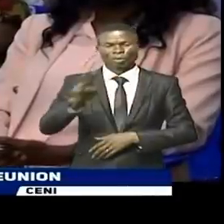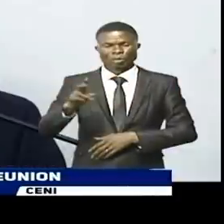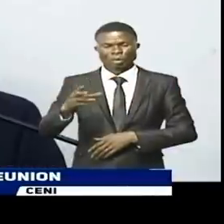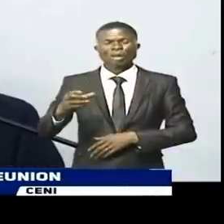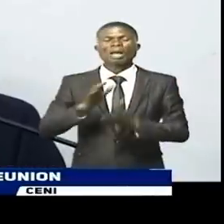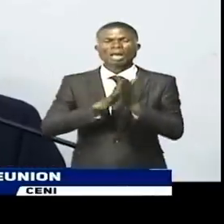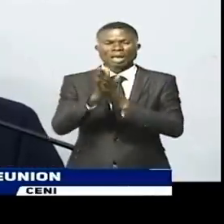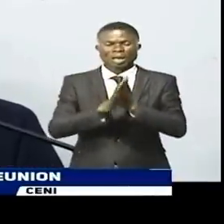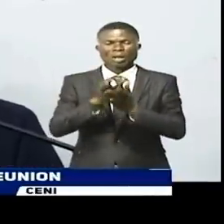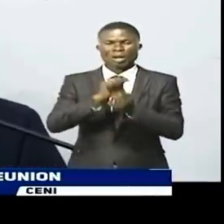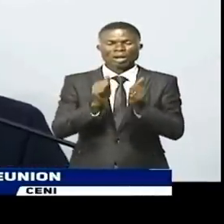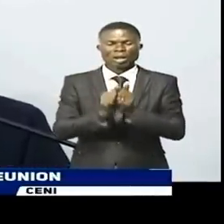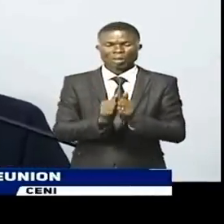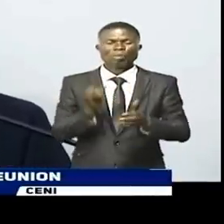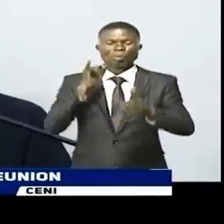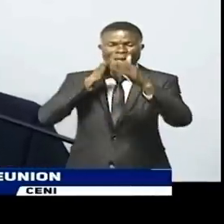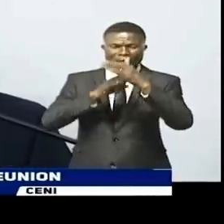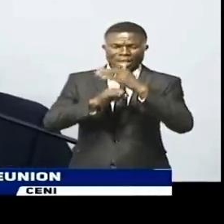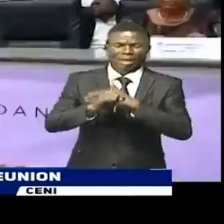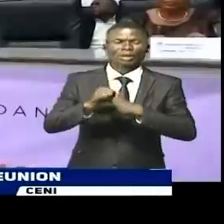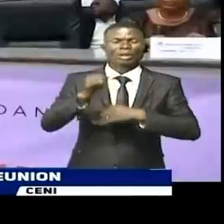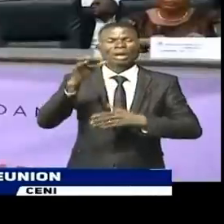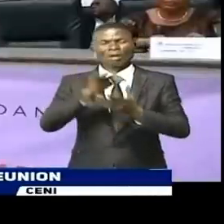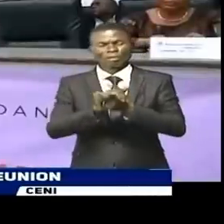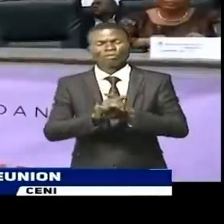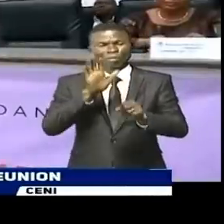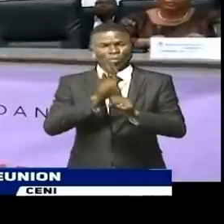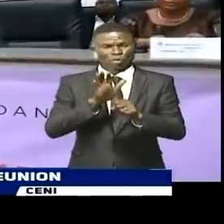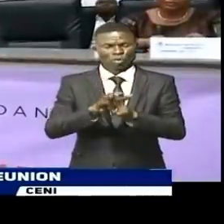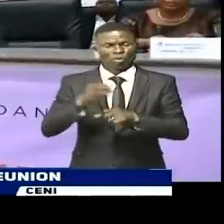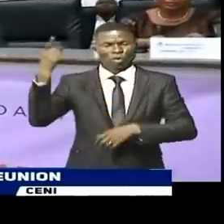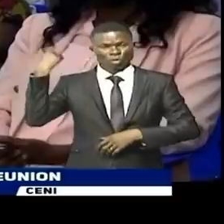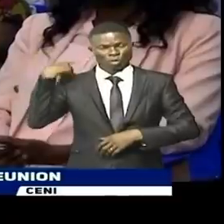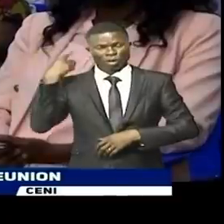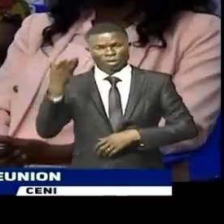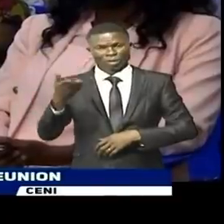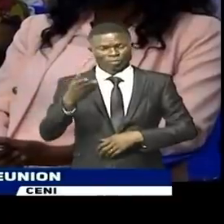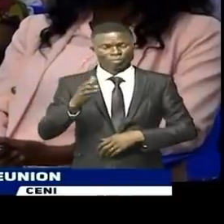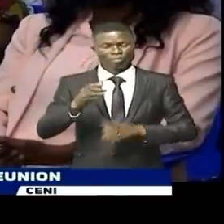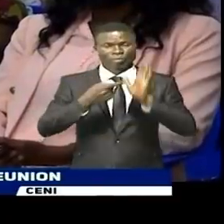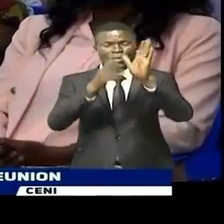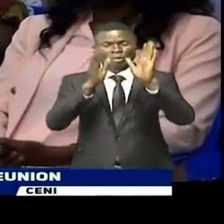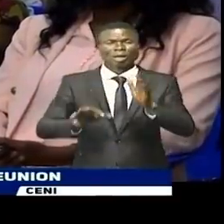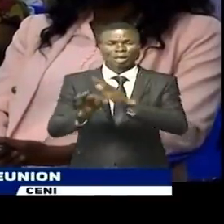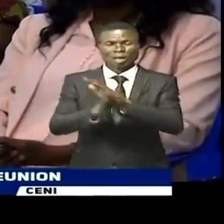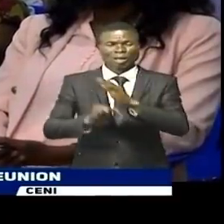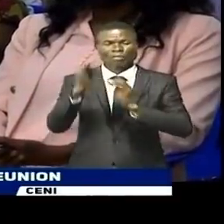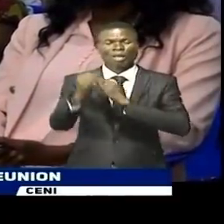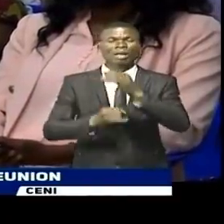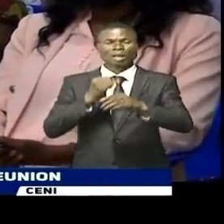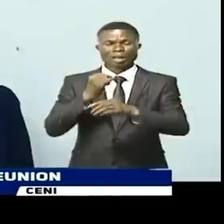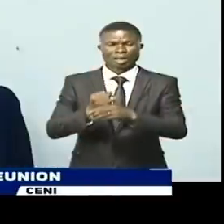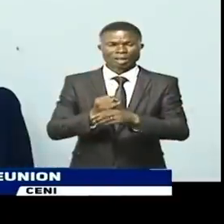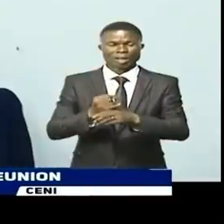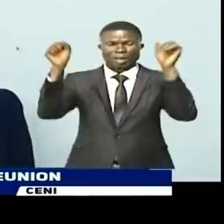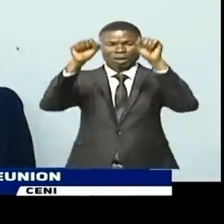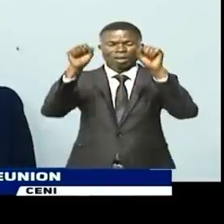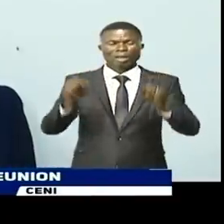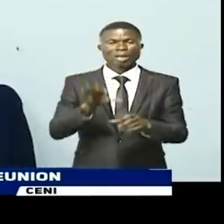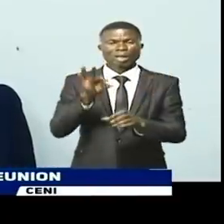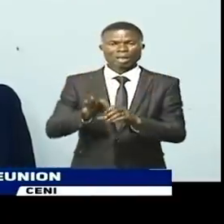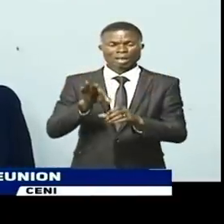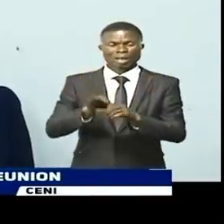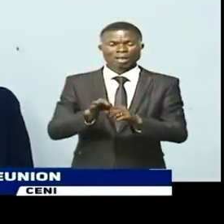de l'inclusion et genre de son côté nous représentons pays de la fondation internationale pour les systèmes électoraux ifes